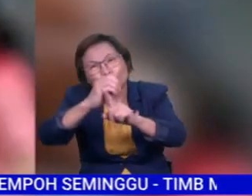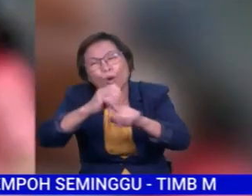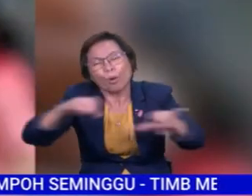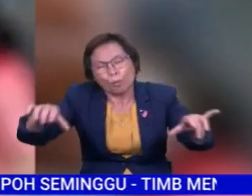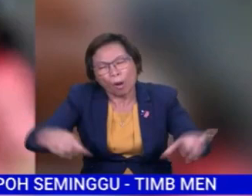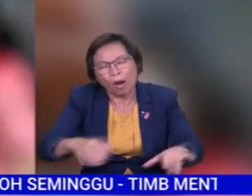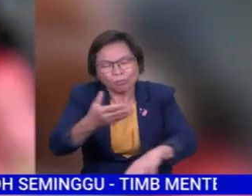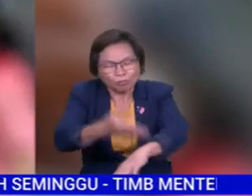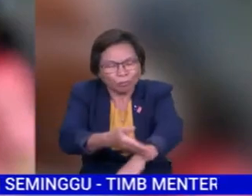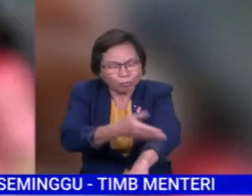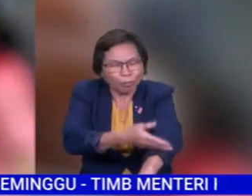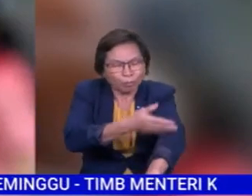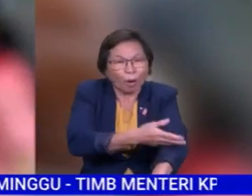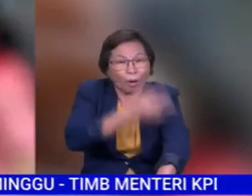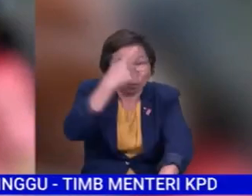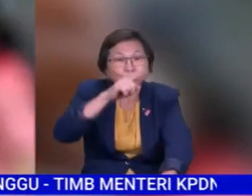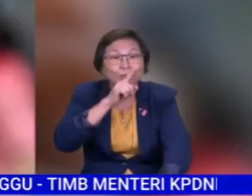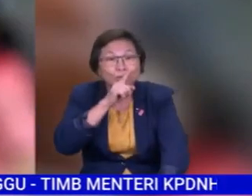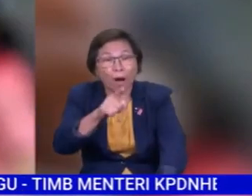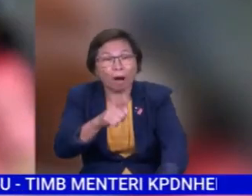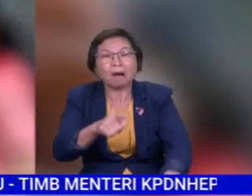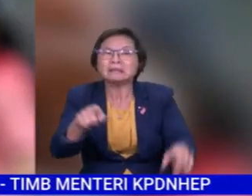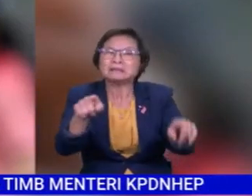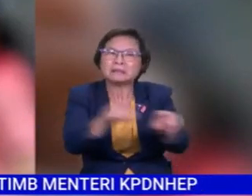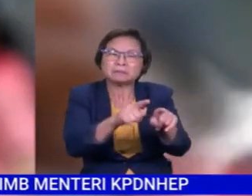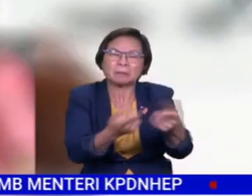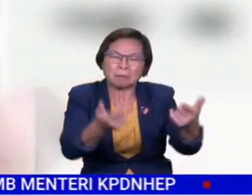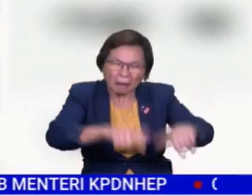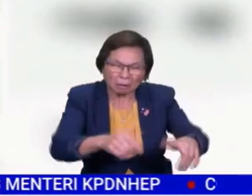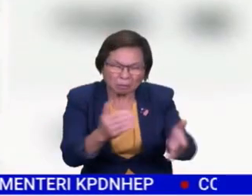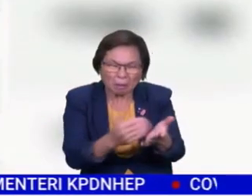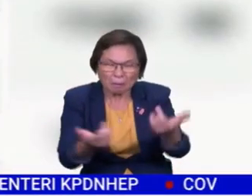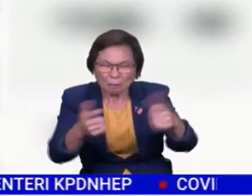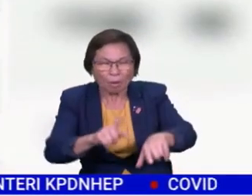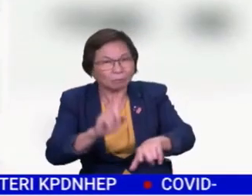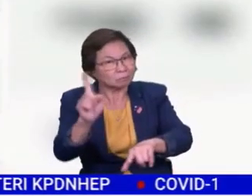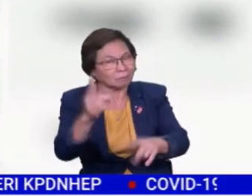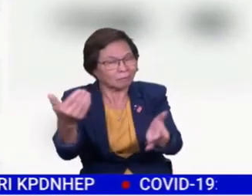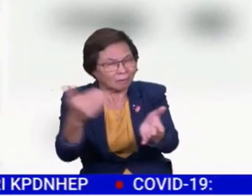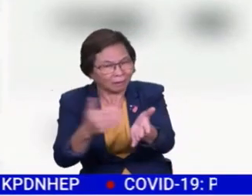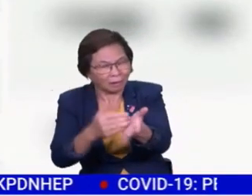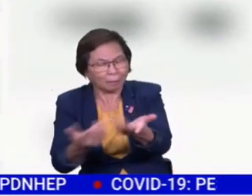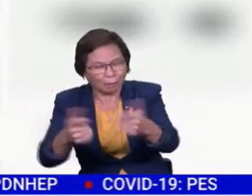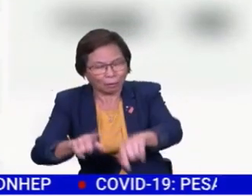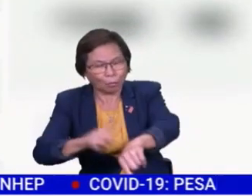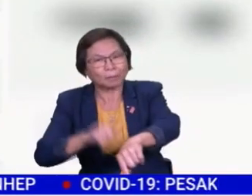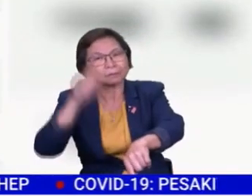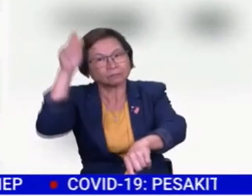melakukan penambahbaikan bagi memastikan insiden sama tidak berulang di masa hadapan.